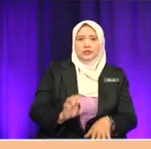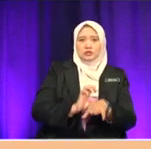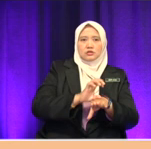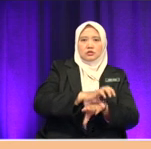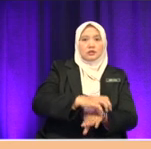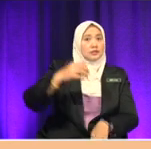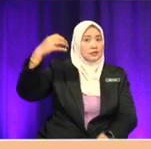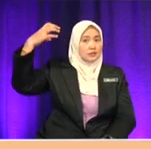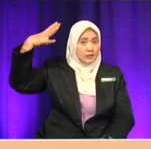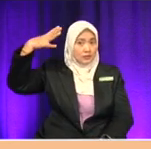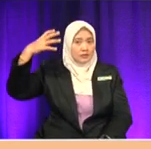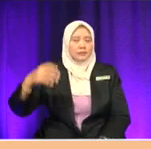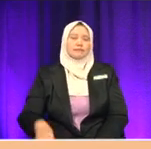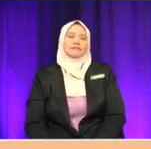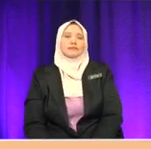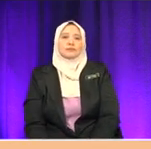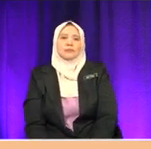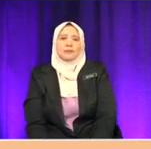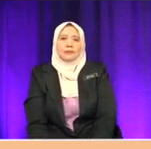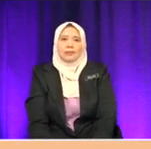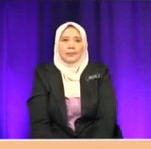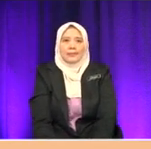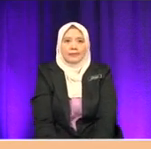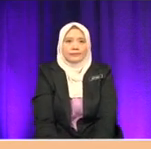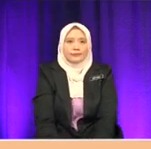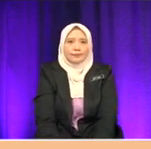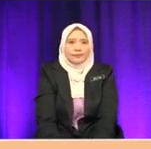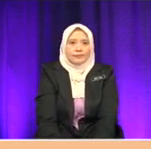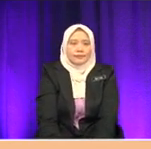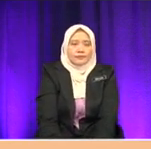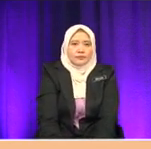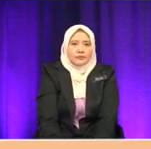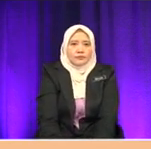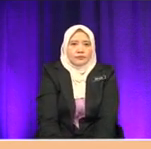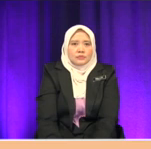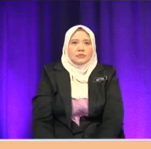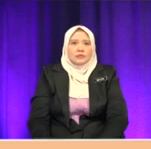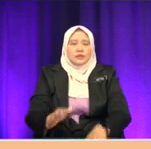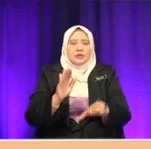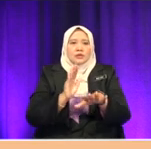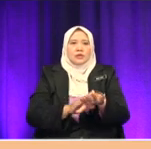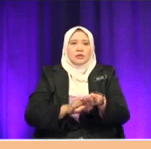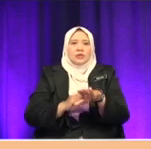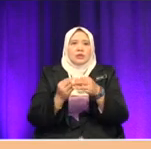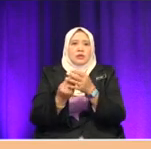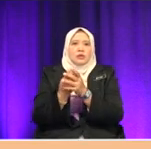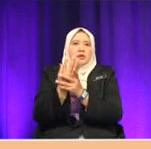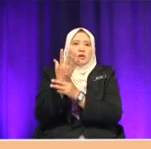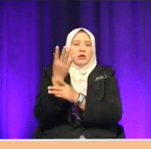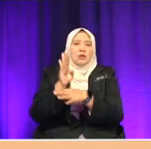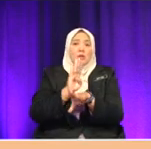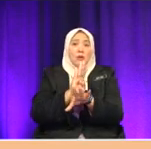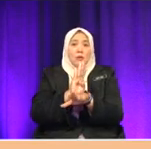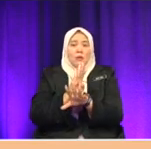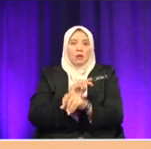tadi kita buat suhu, betul? Untuk kesan cahaya. Alright, kesan cahaya ke atas pertumbuhan bakteria. Kita ada dua